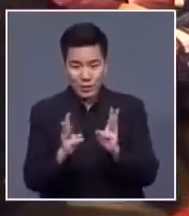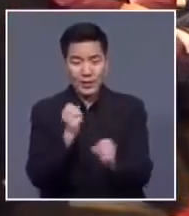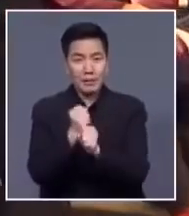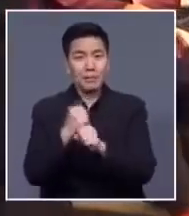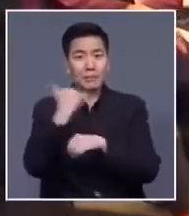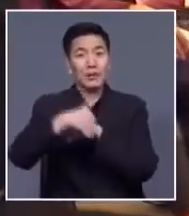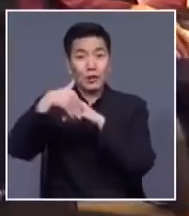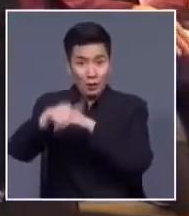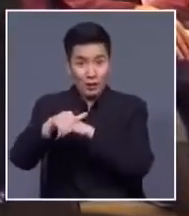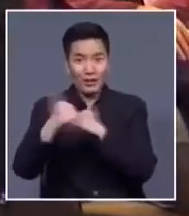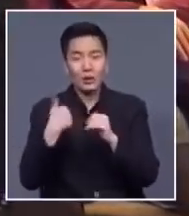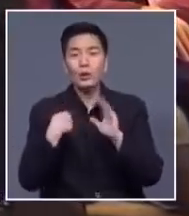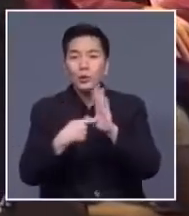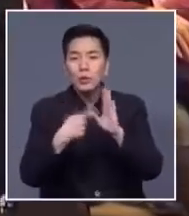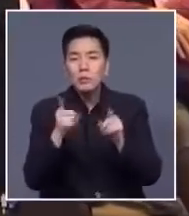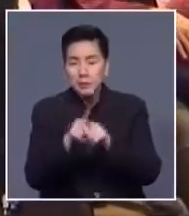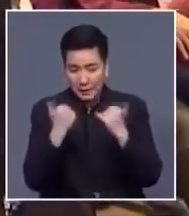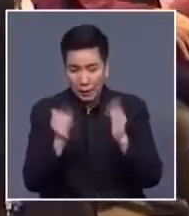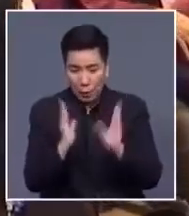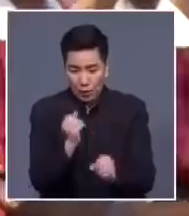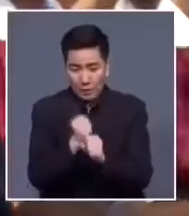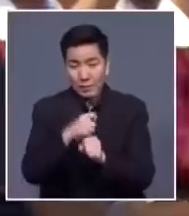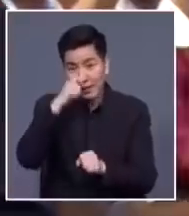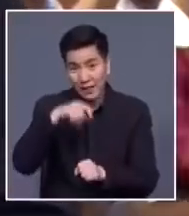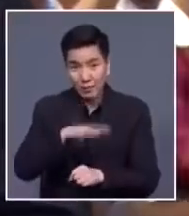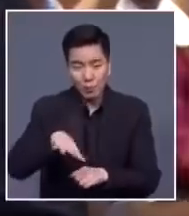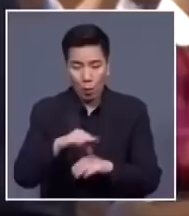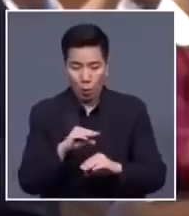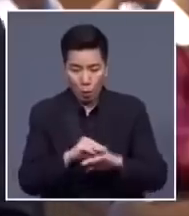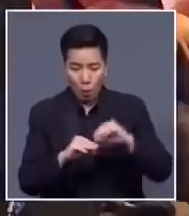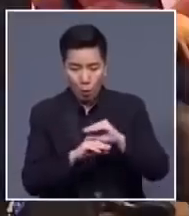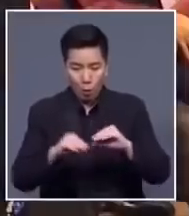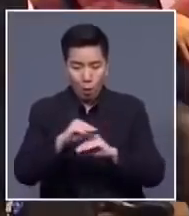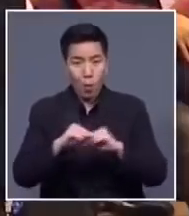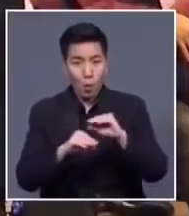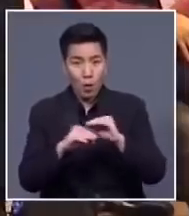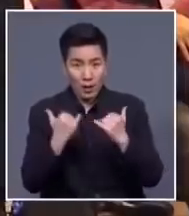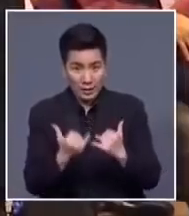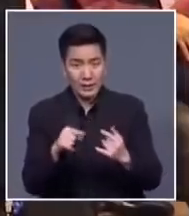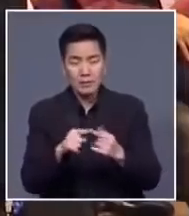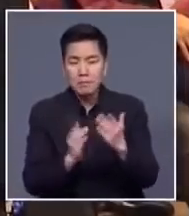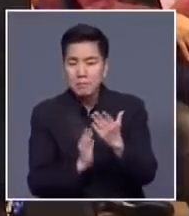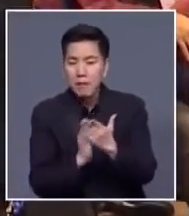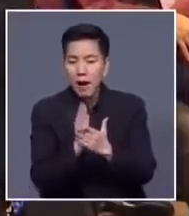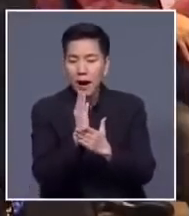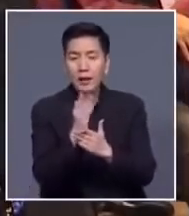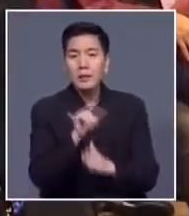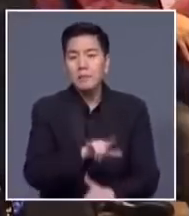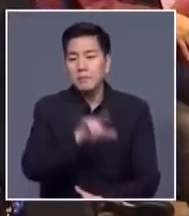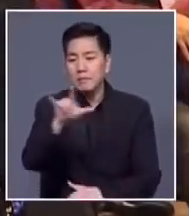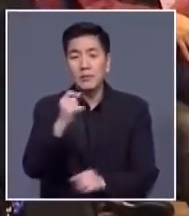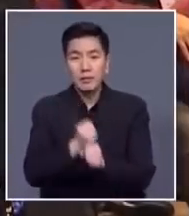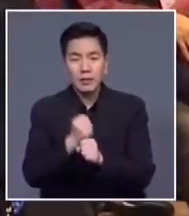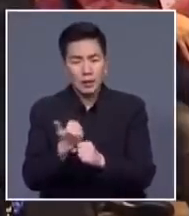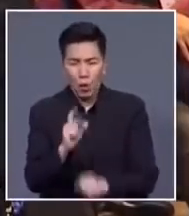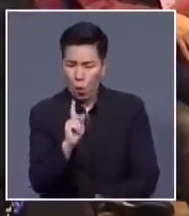านยังต่างประเทศหรืออย่างเช่นตัวอย่างเช่นพี่ๆน้องๆแรงงานไทยนะครับที่ผ่านโครงการ EPS นะครับที่จะเดินทางไปเนี่ยนะครับข้อดีที่จะเกิด